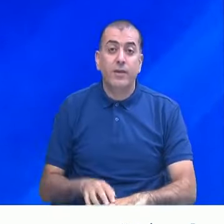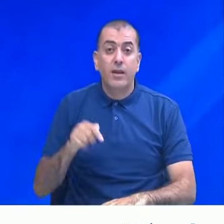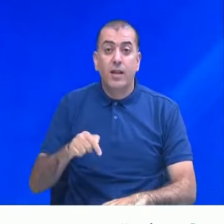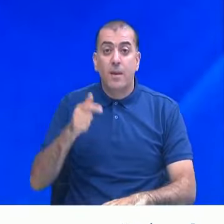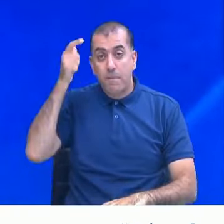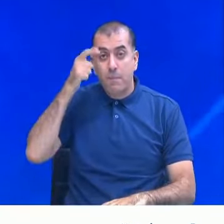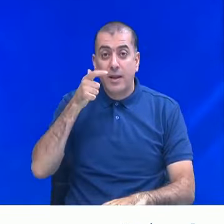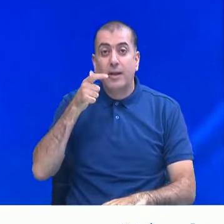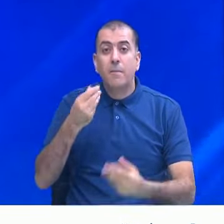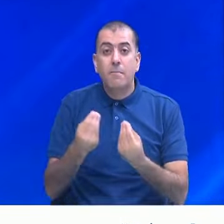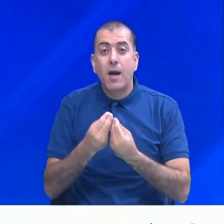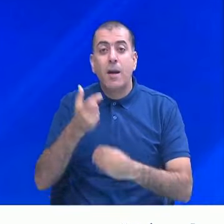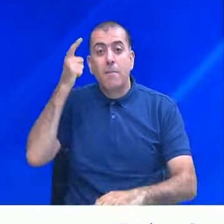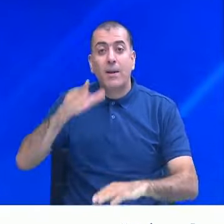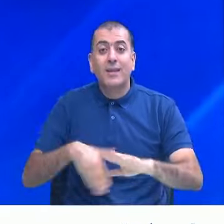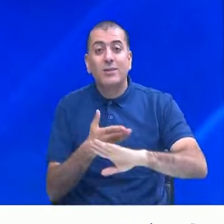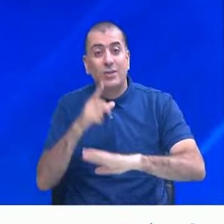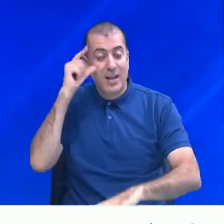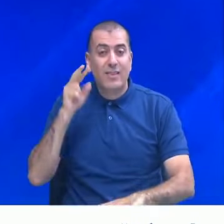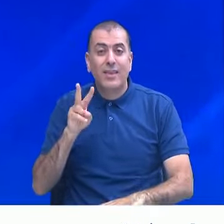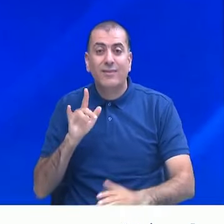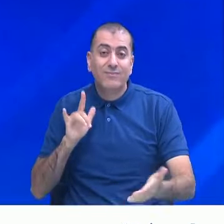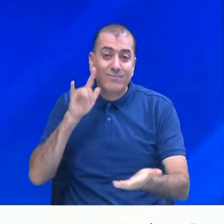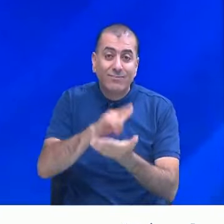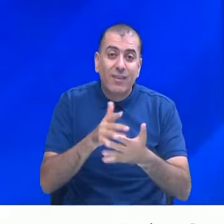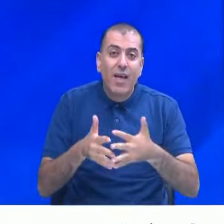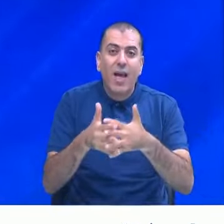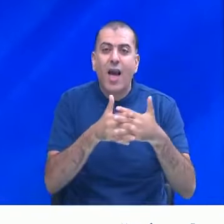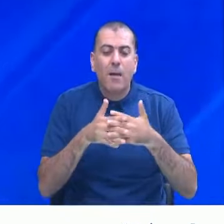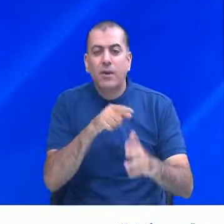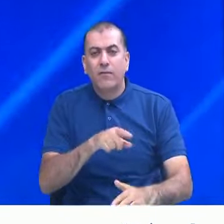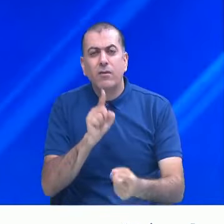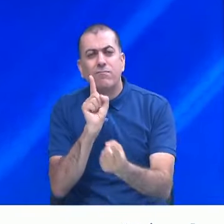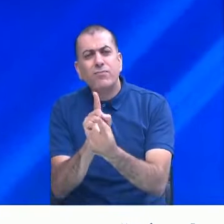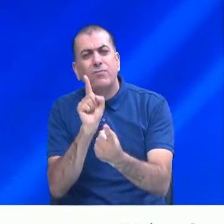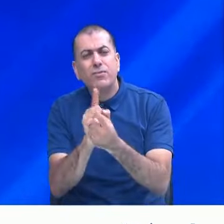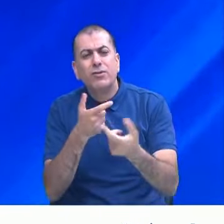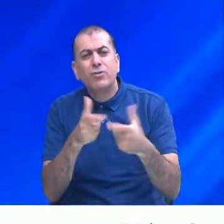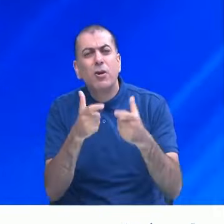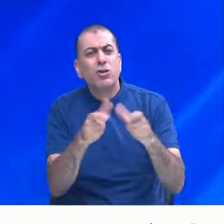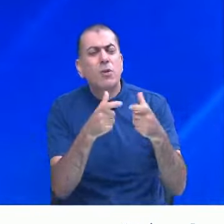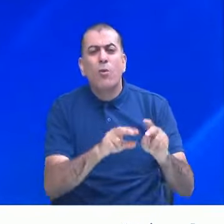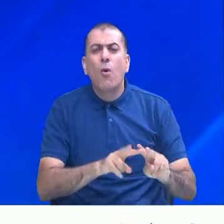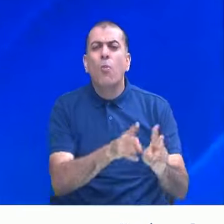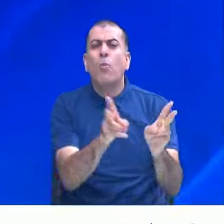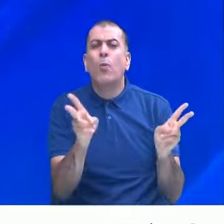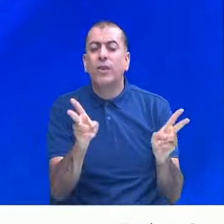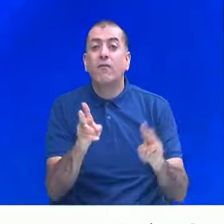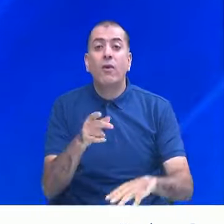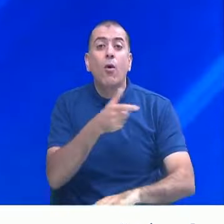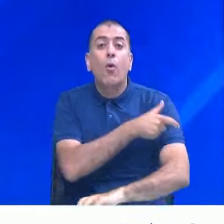الملكيه التي يجريها جلاله الملك الى الولايات المتحده ولقاءاته المكثفه مع اركان الاداره